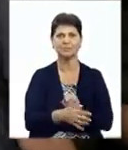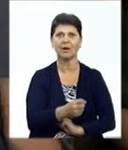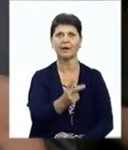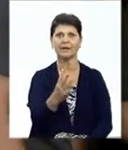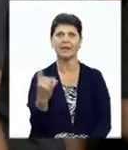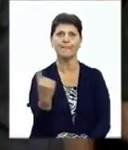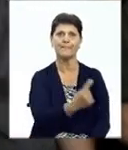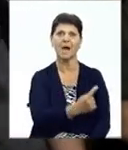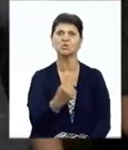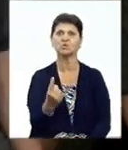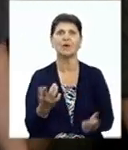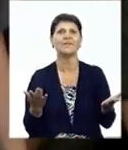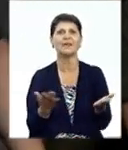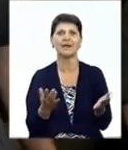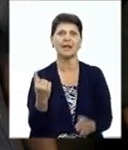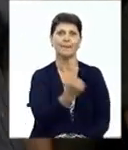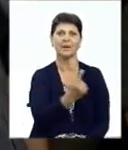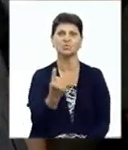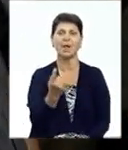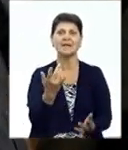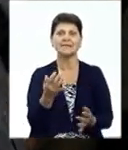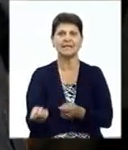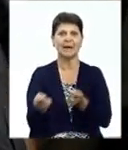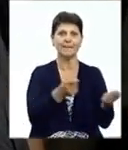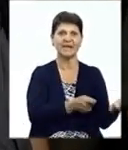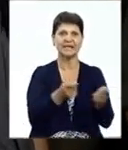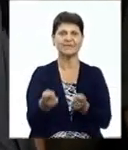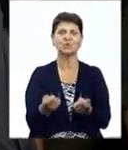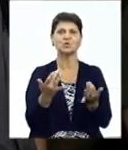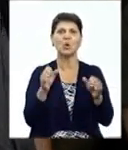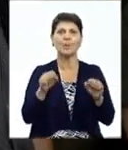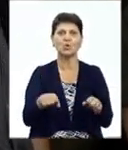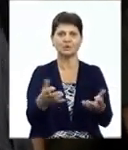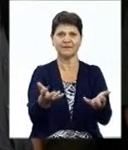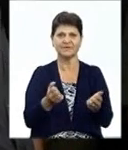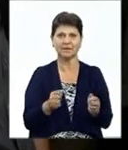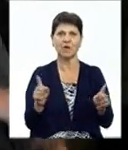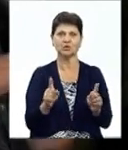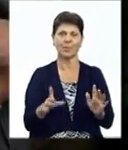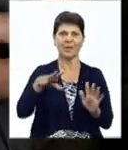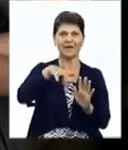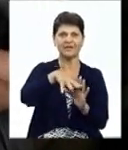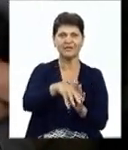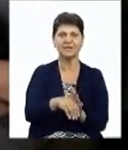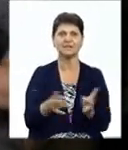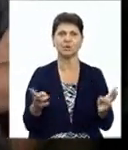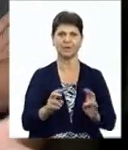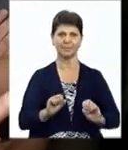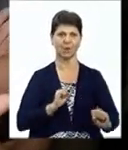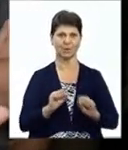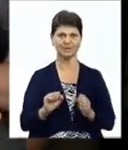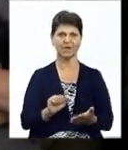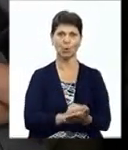маршрутів, які це саме маршрути, скільки там людей перевозиться, це ж можна взяти довідки з ЛОПА, для того, щоб внести в які-то потрібно розпорядчі